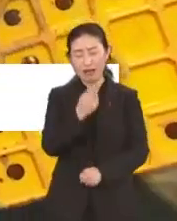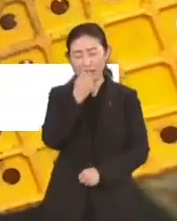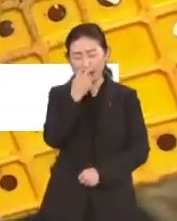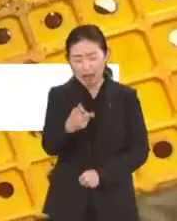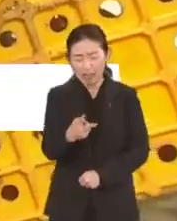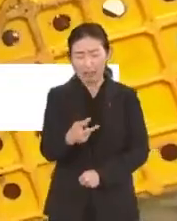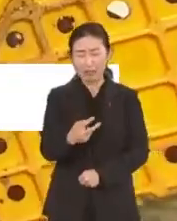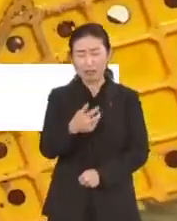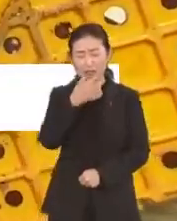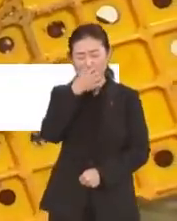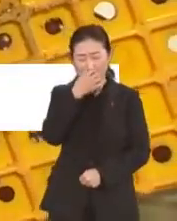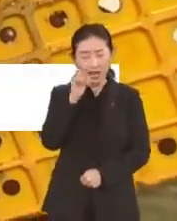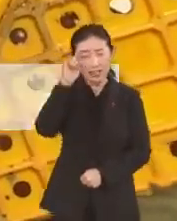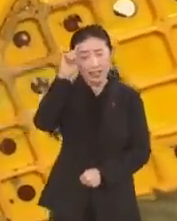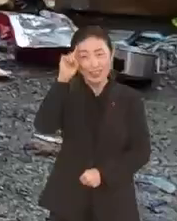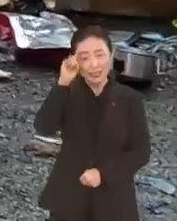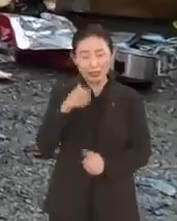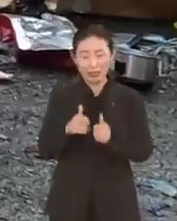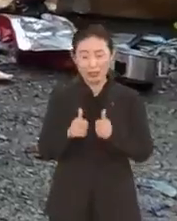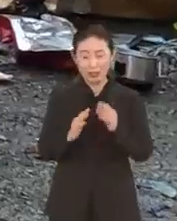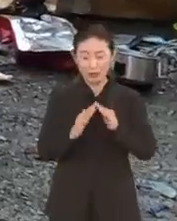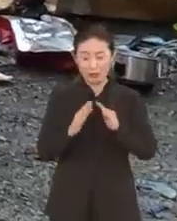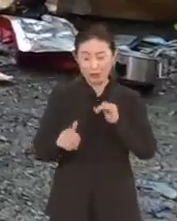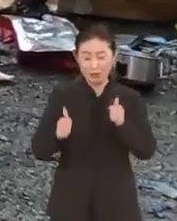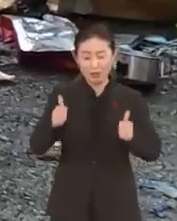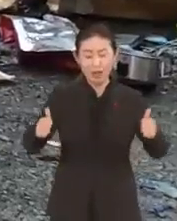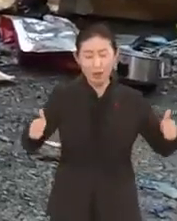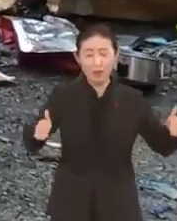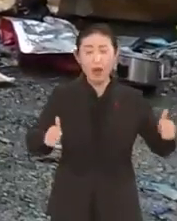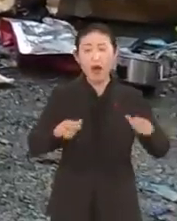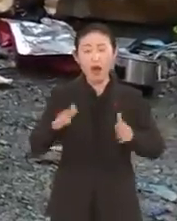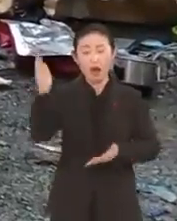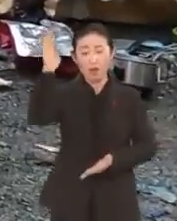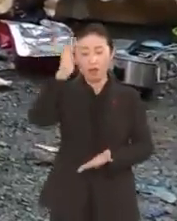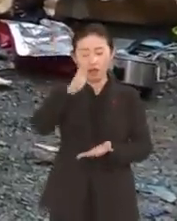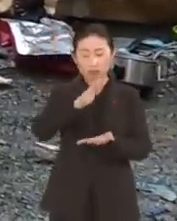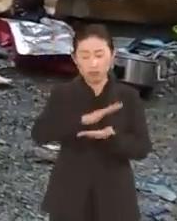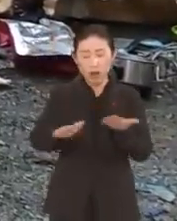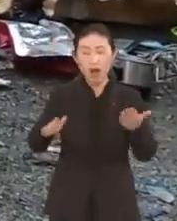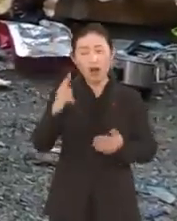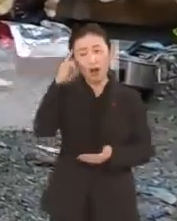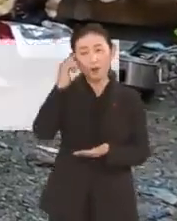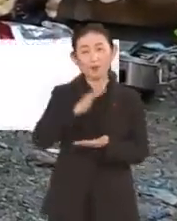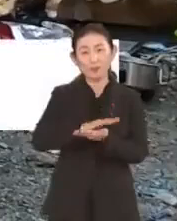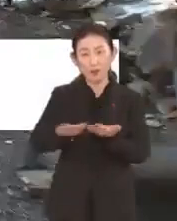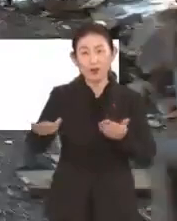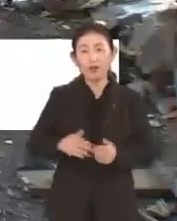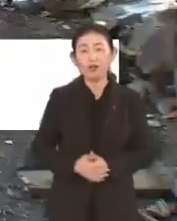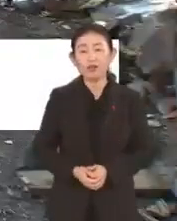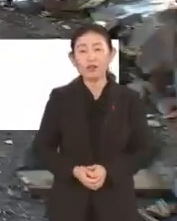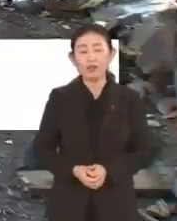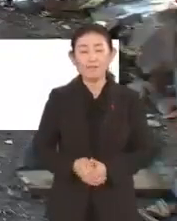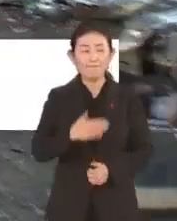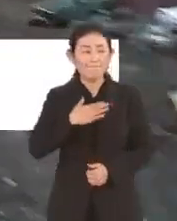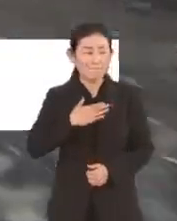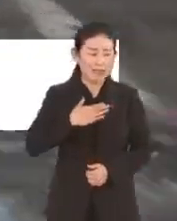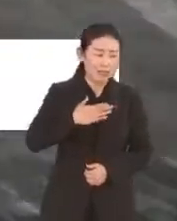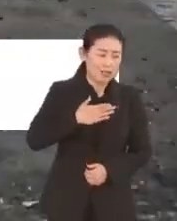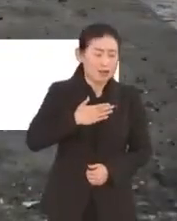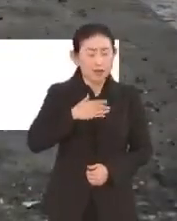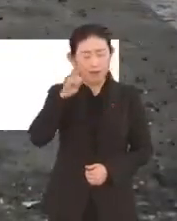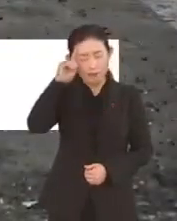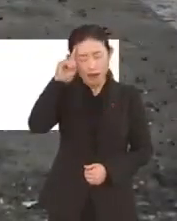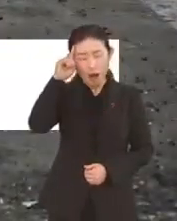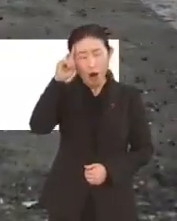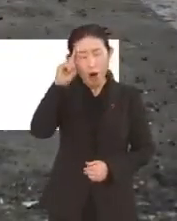시달렸던 주민들은 이 순간이 감격스럽기만 합니다. 가슴 속에 쌓여있던 응어리가 풀어지는 느낌이고요.